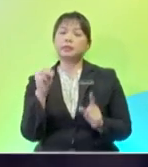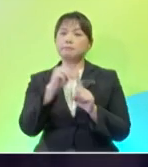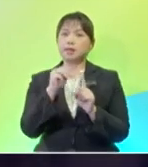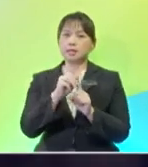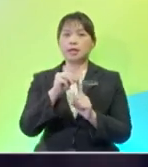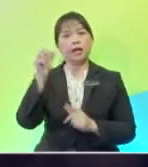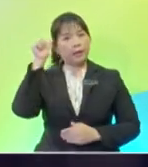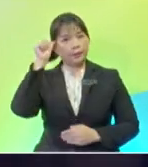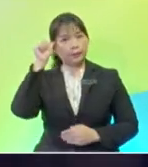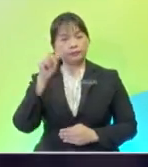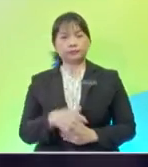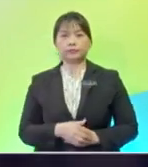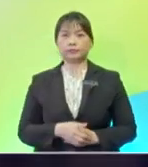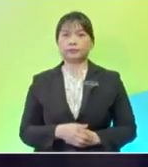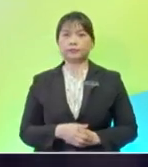belajar